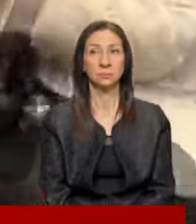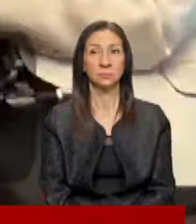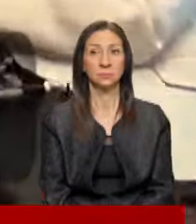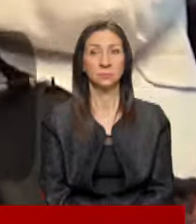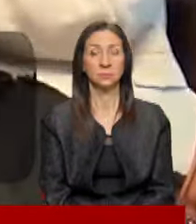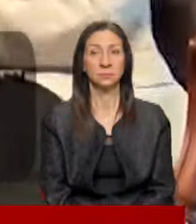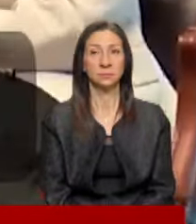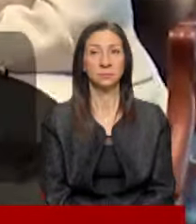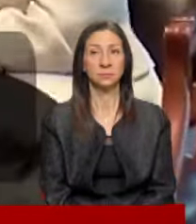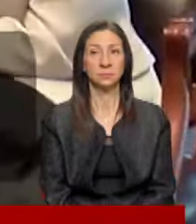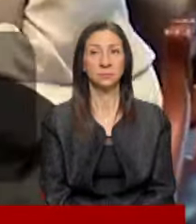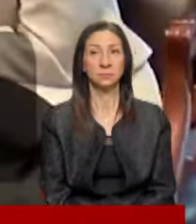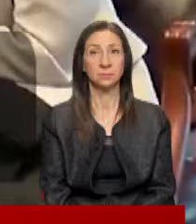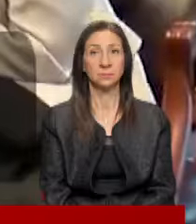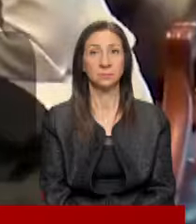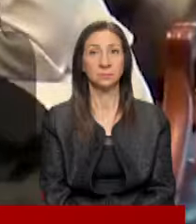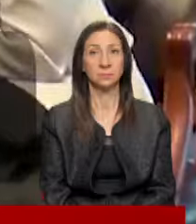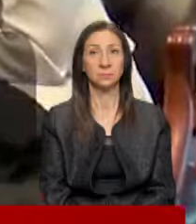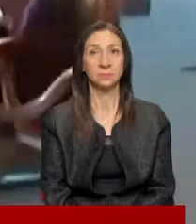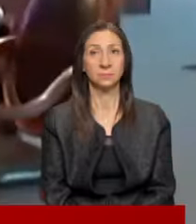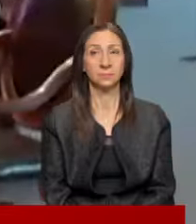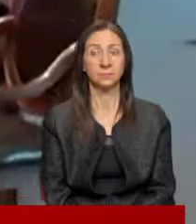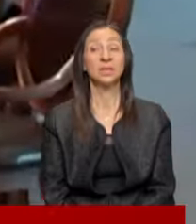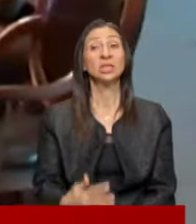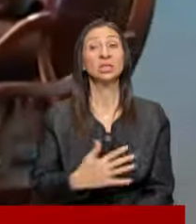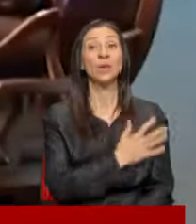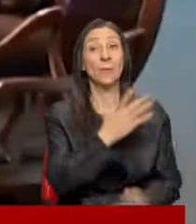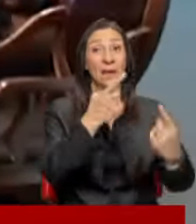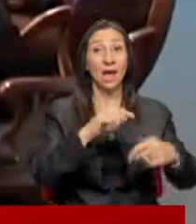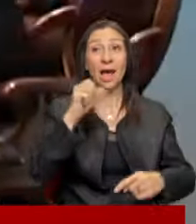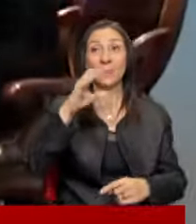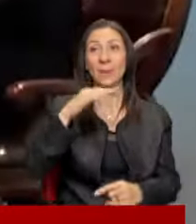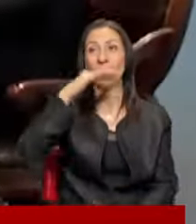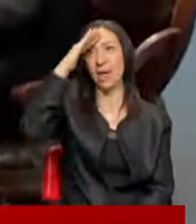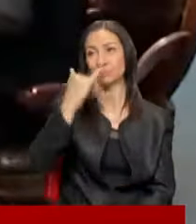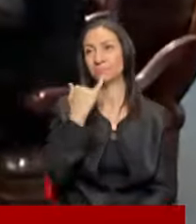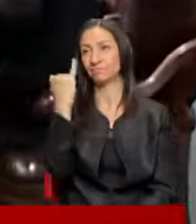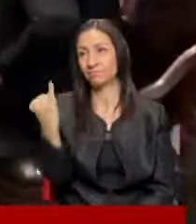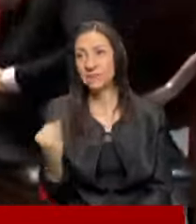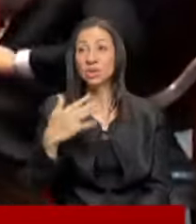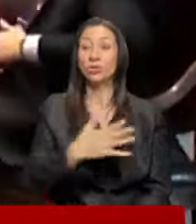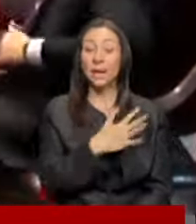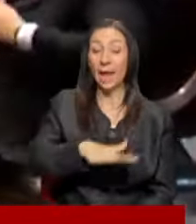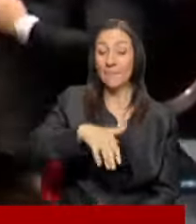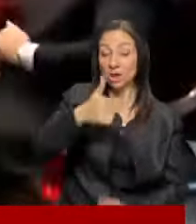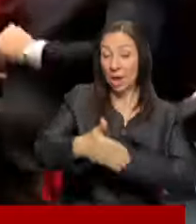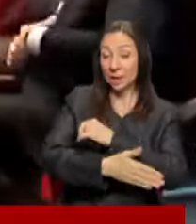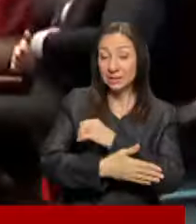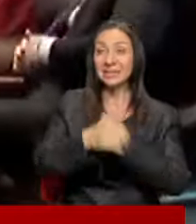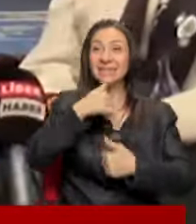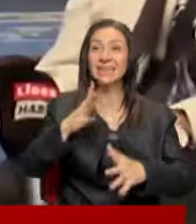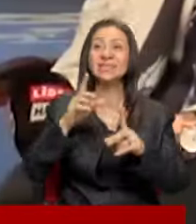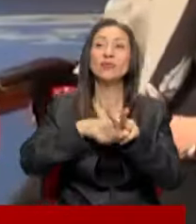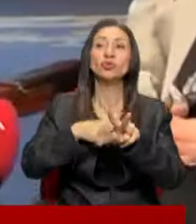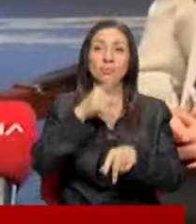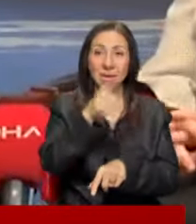edeceğiz baş işte hep almak değil Biraz da vermek lazım CHP etinden AK Parti'ye bayram ziyareti CHP Genel Başkan Yardımcısı Deniz